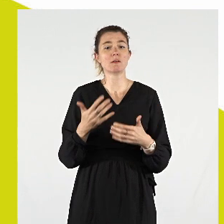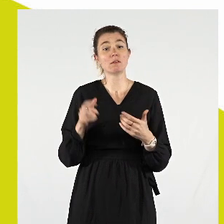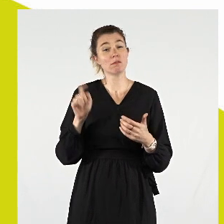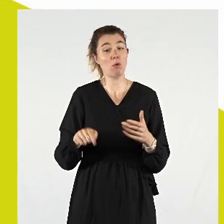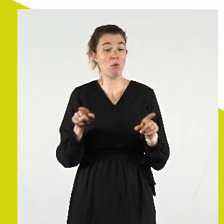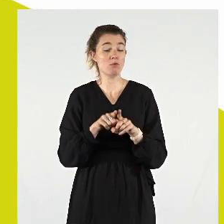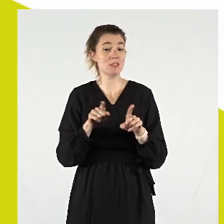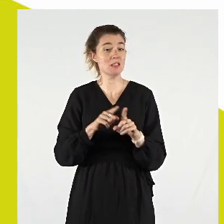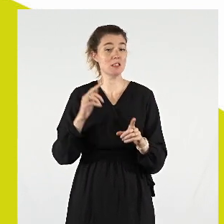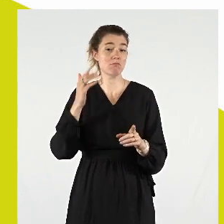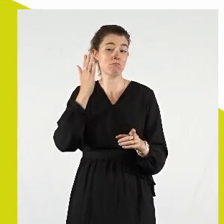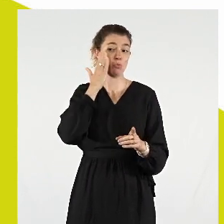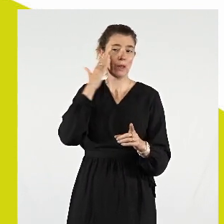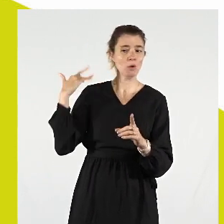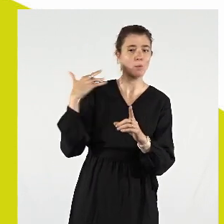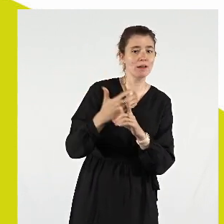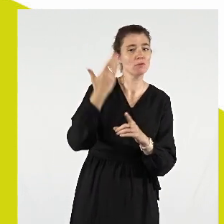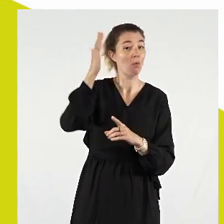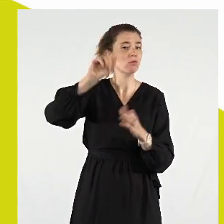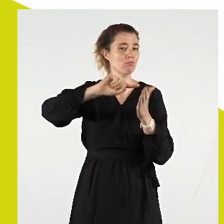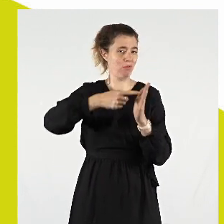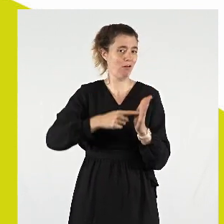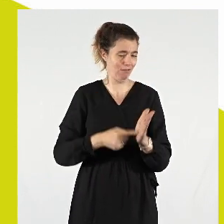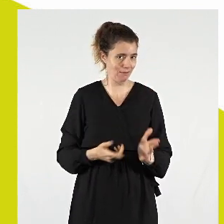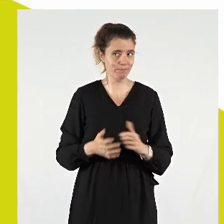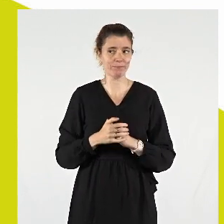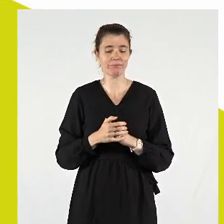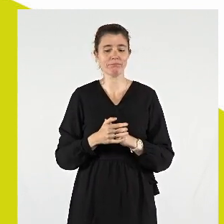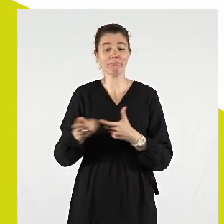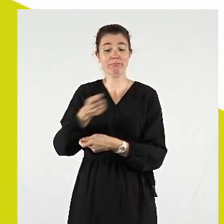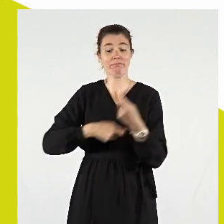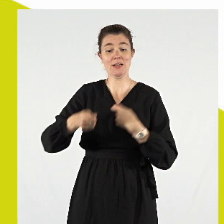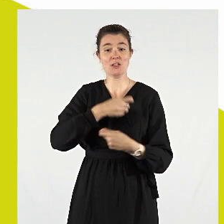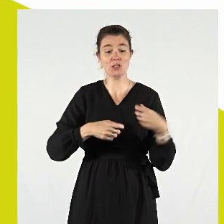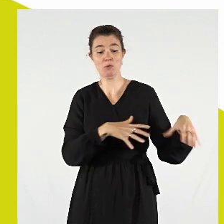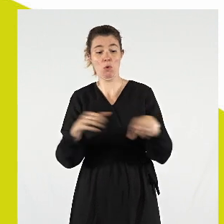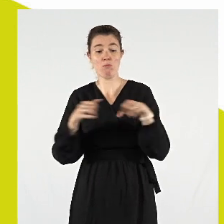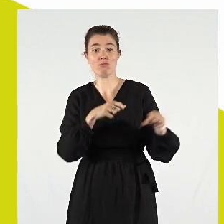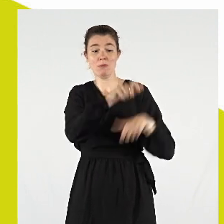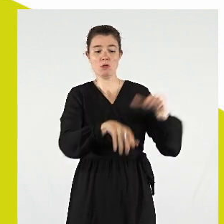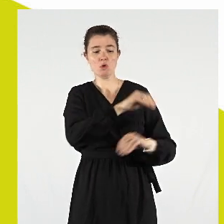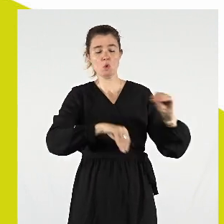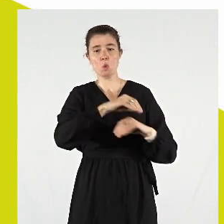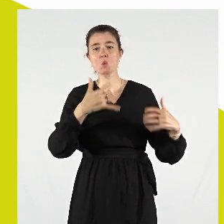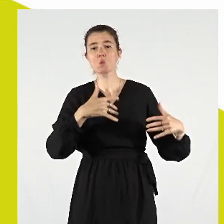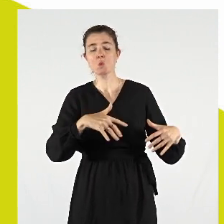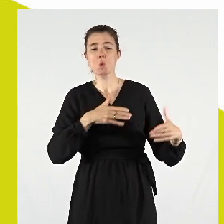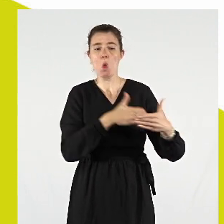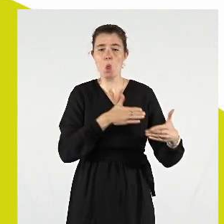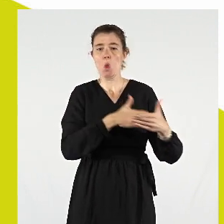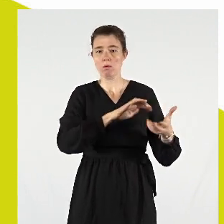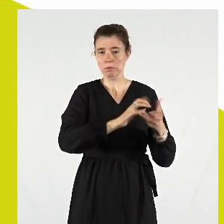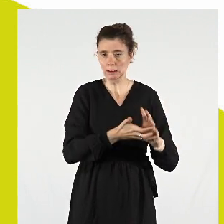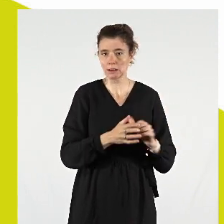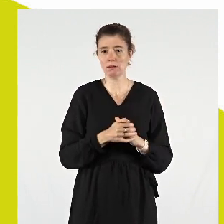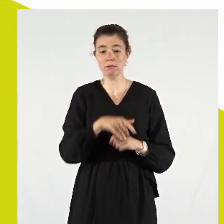contextualiser sur d'autres points. Le marché de l'emploi soignant est un marché en très haute tension. Celui des